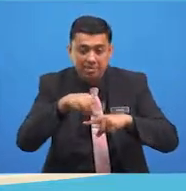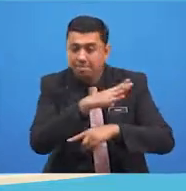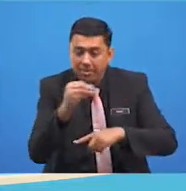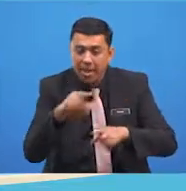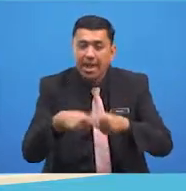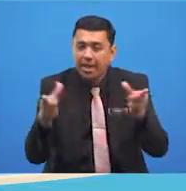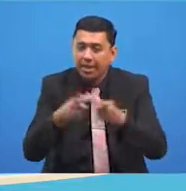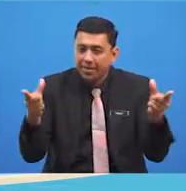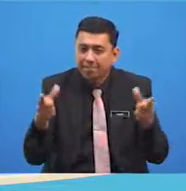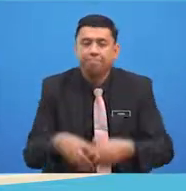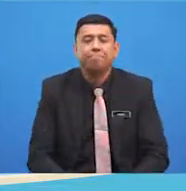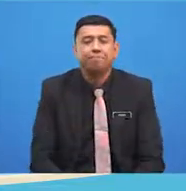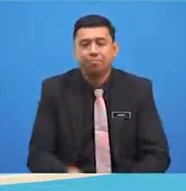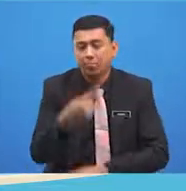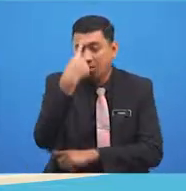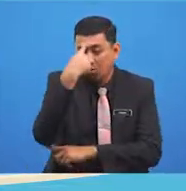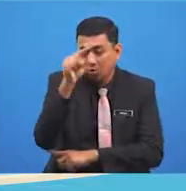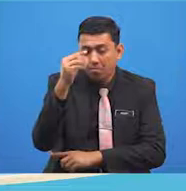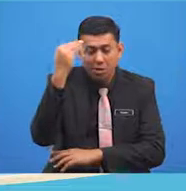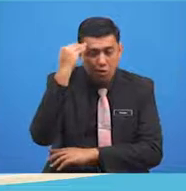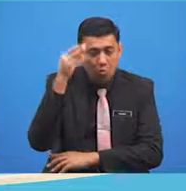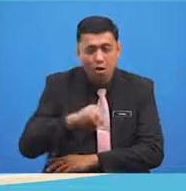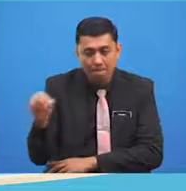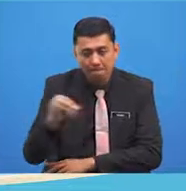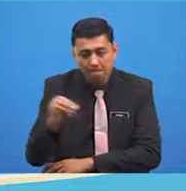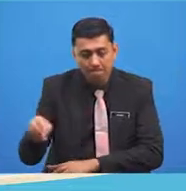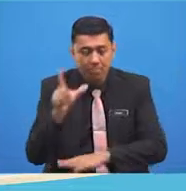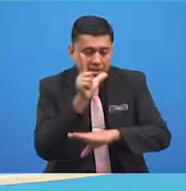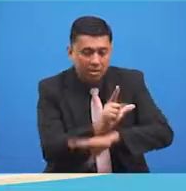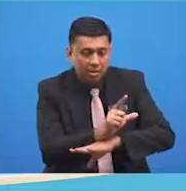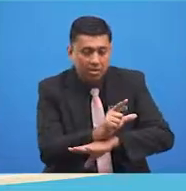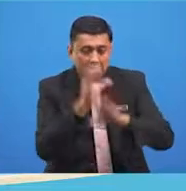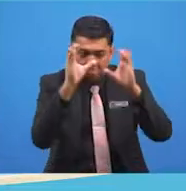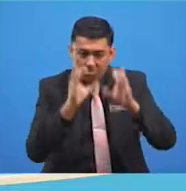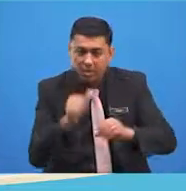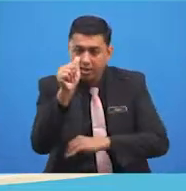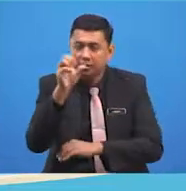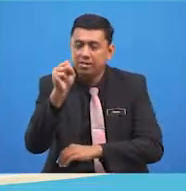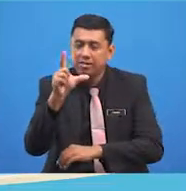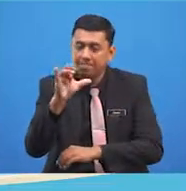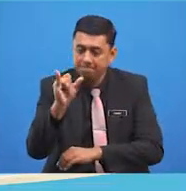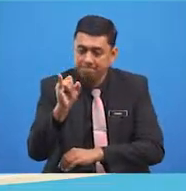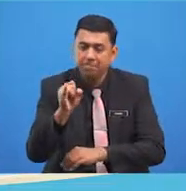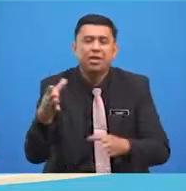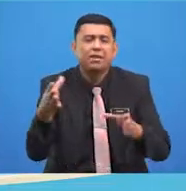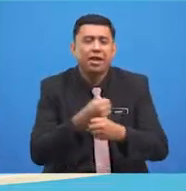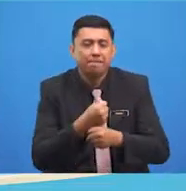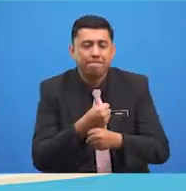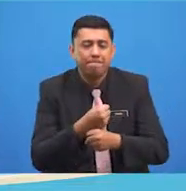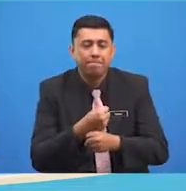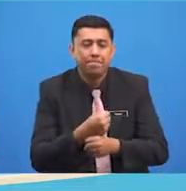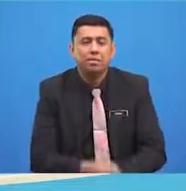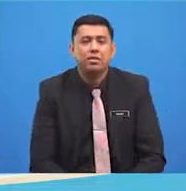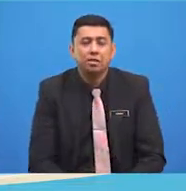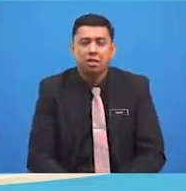sebagainya. Untuk pengetahuan murid-murid, logam ini secara asli boleh didapati dalam bentuk